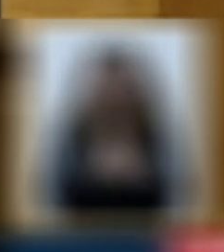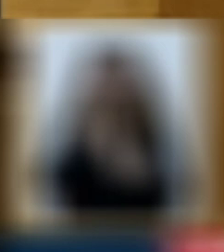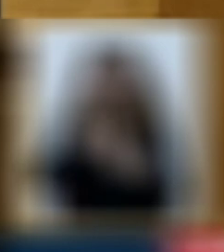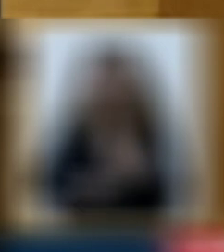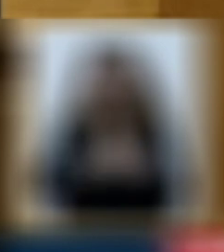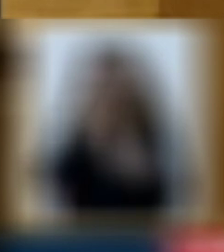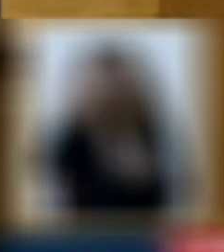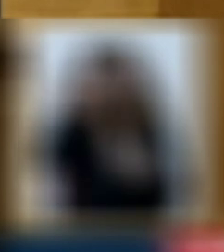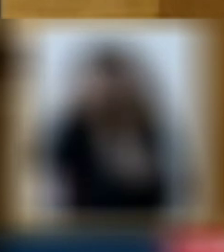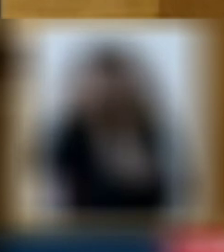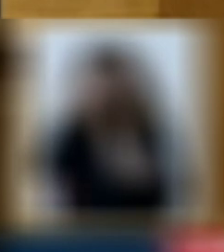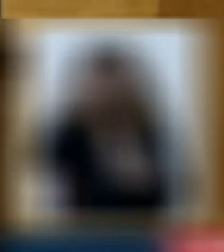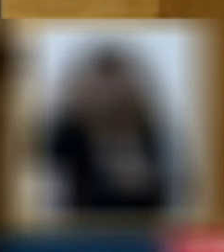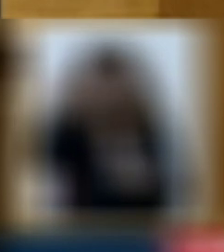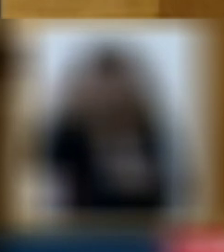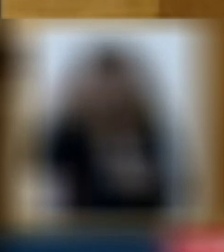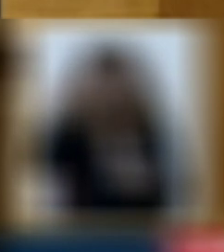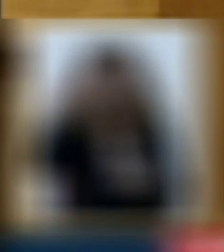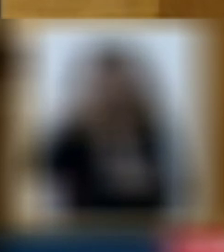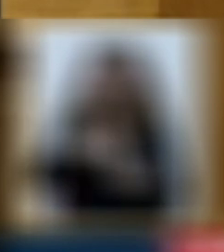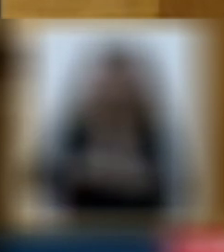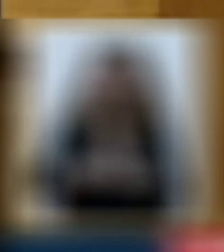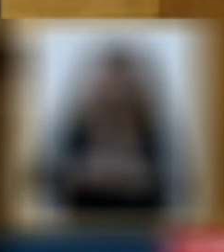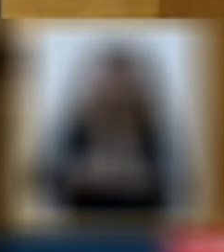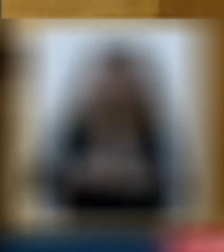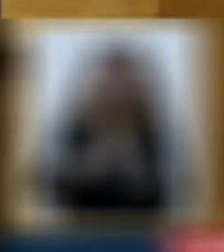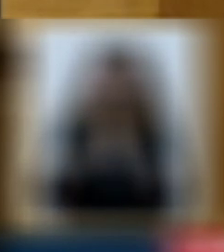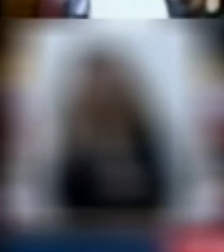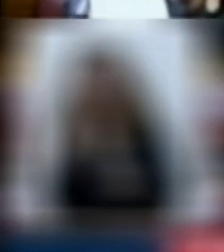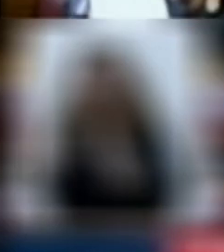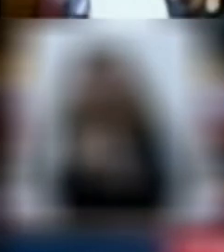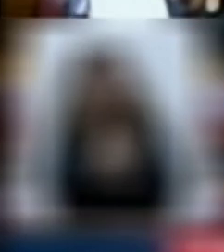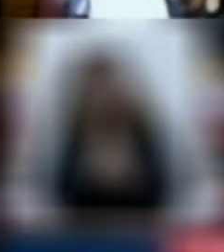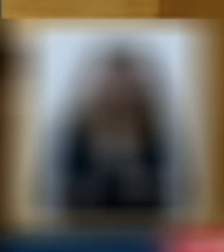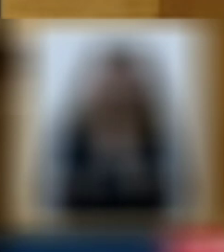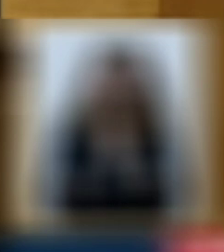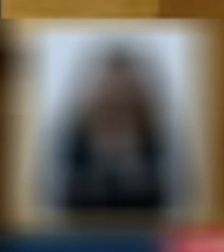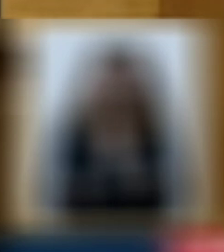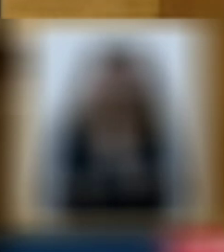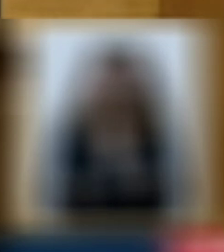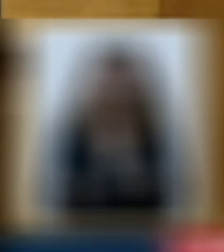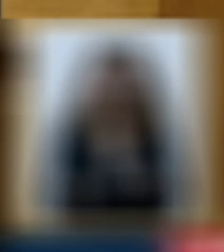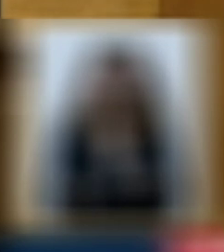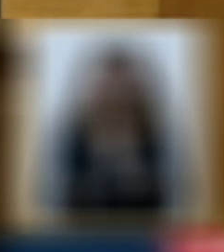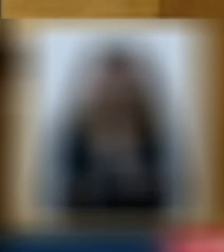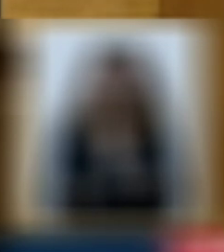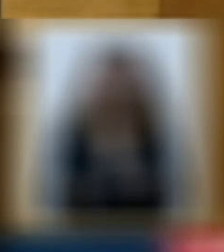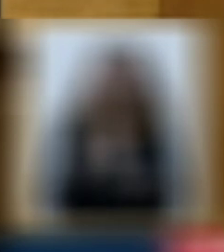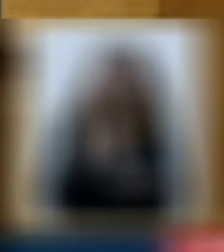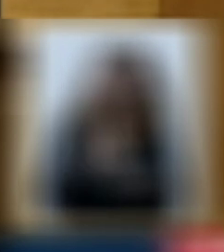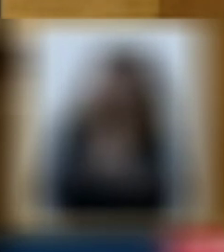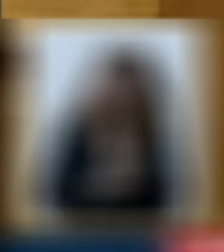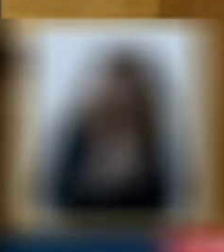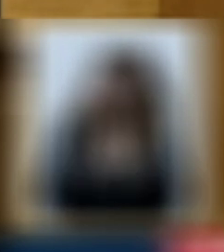ηλεκτρικού ρεύματος της τάξης τουλάχιστον του 30% επί μια δεκαετία. Θα πρέπει να μπορέσουμε να επιδοτήσουμε